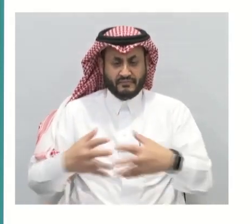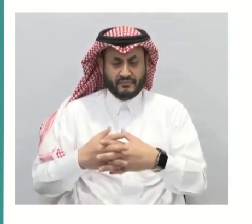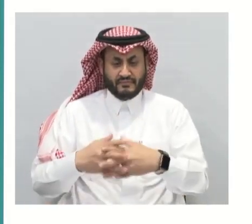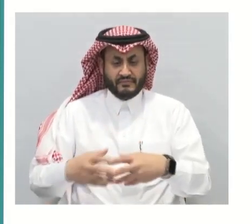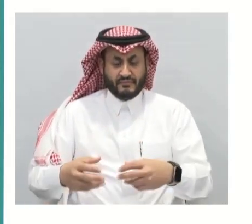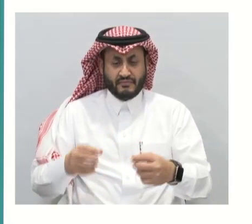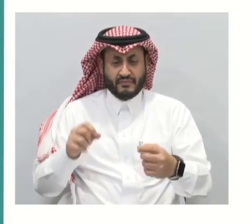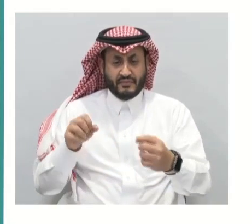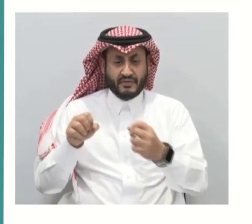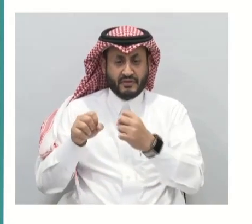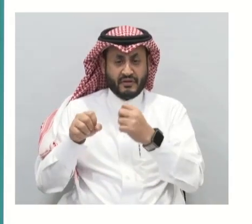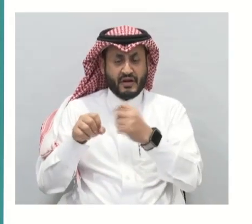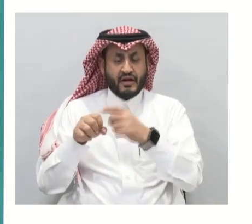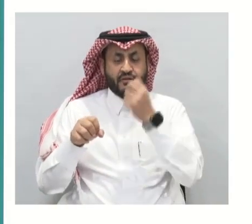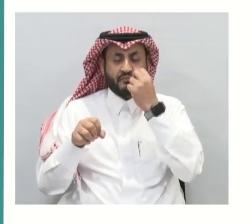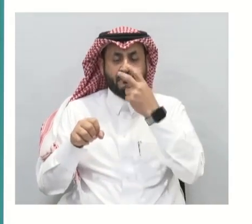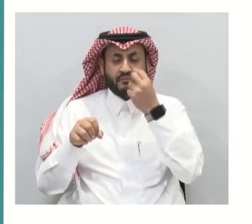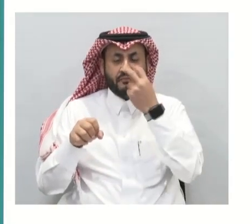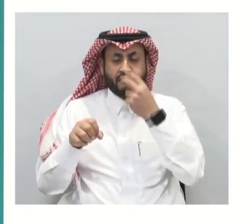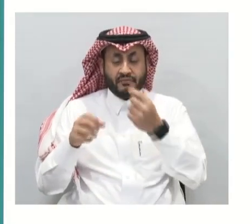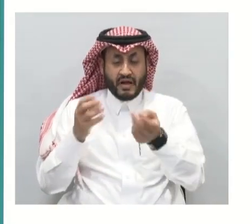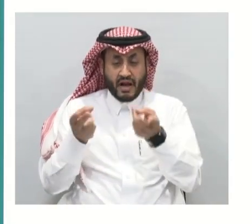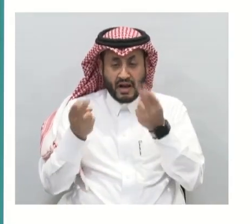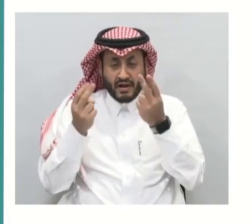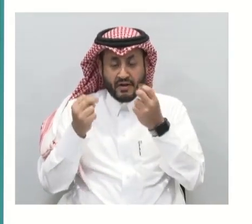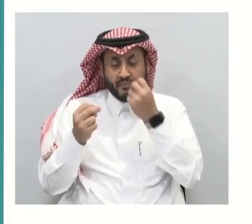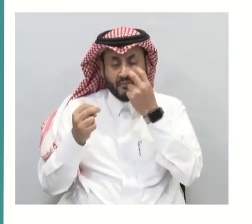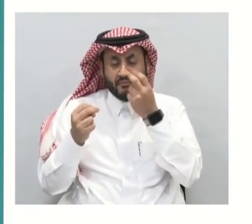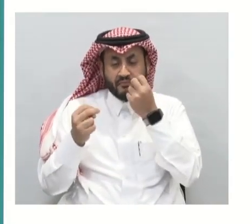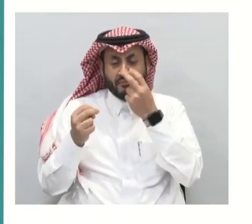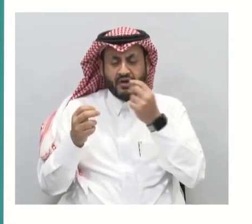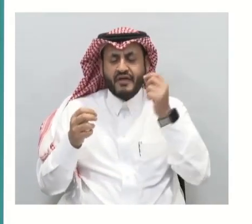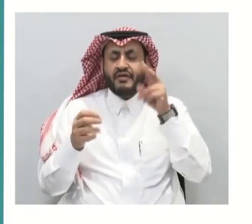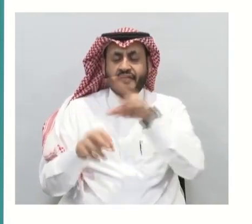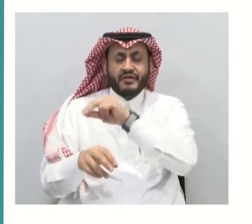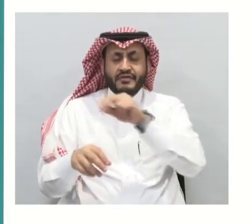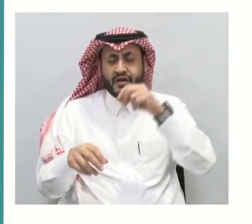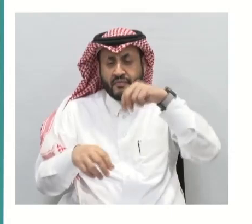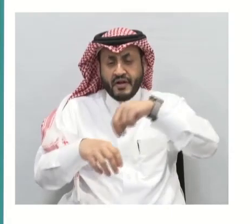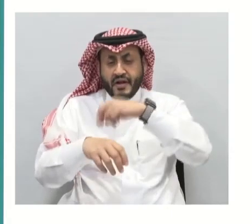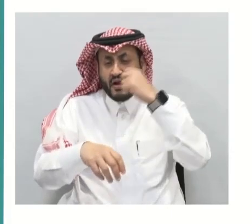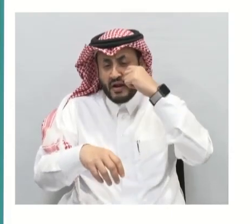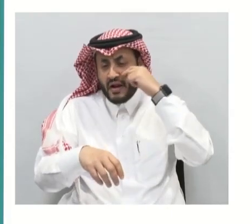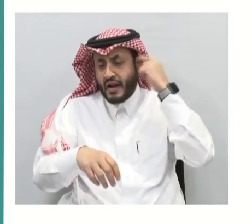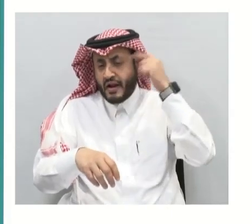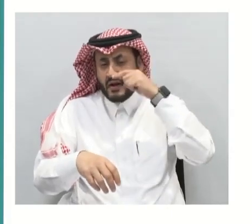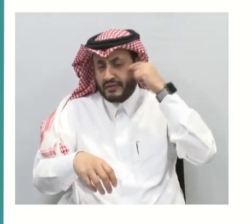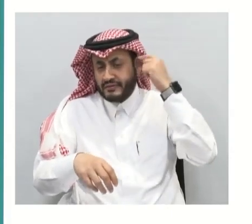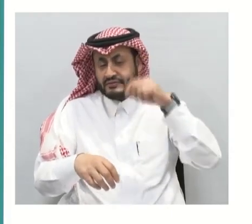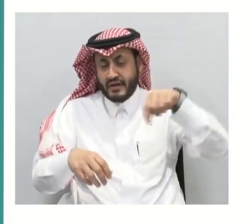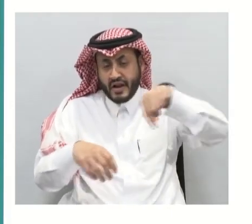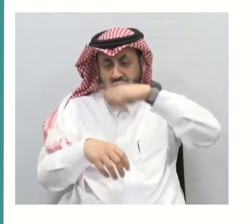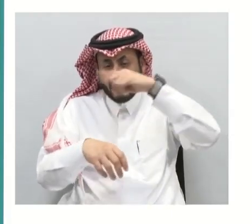مستقبلات شميه هذه المستقبلات تكون سيئه العصبي يرسل ايضا الى